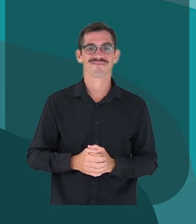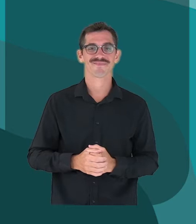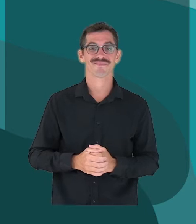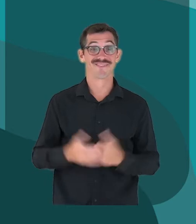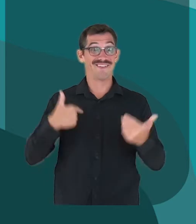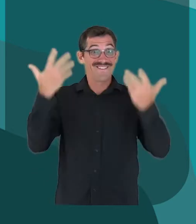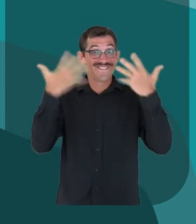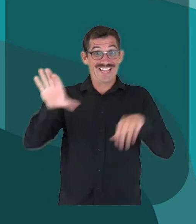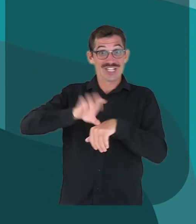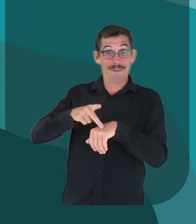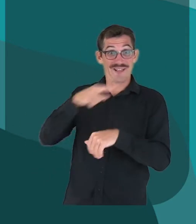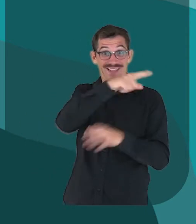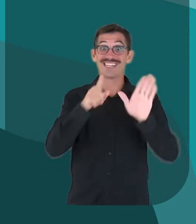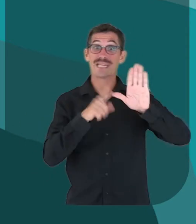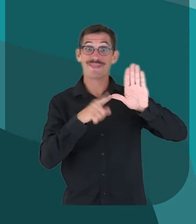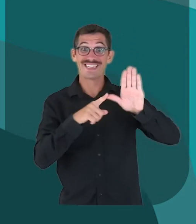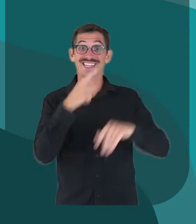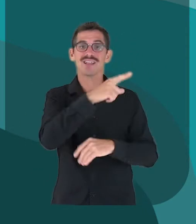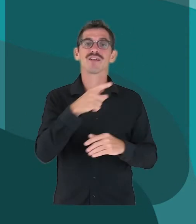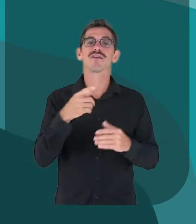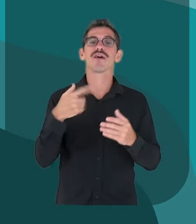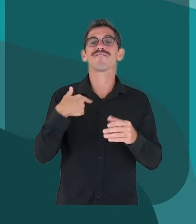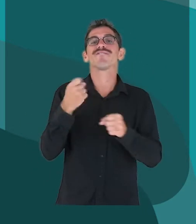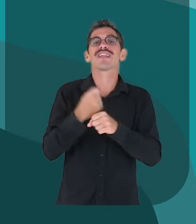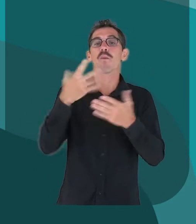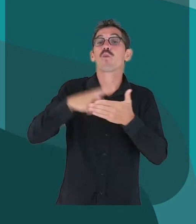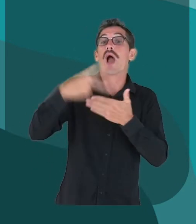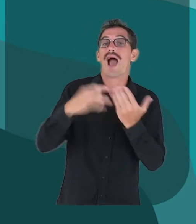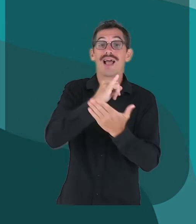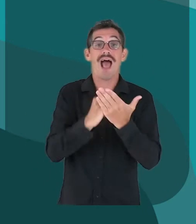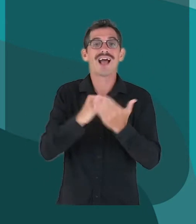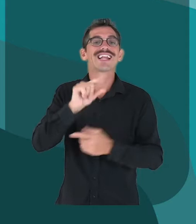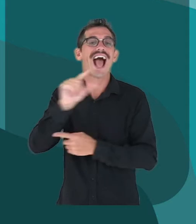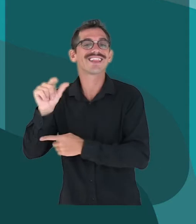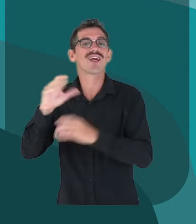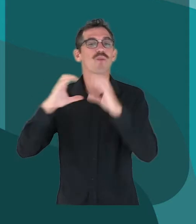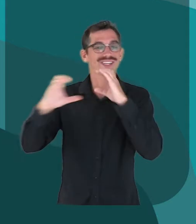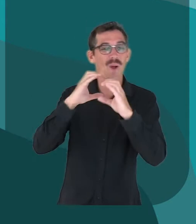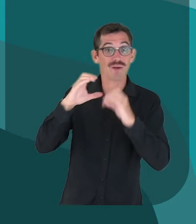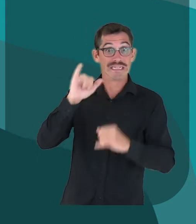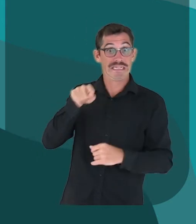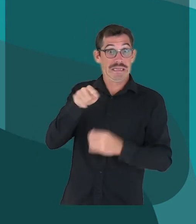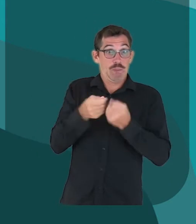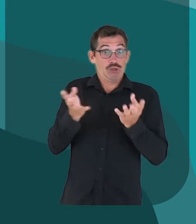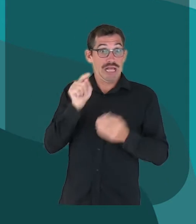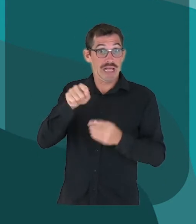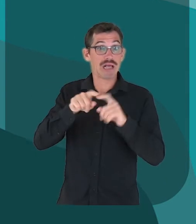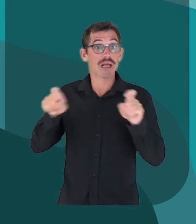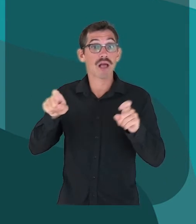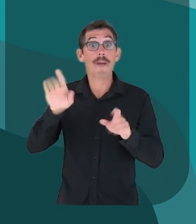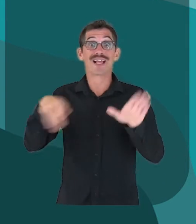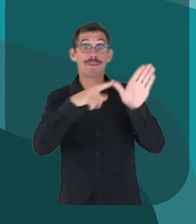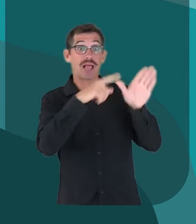J'ai fini mon cégep à Gaspé. Là-bas, j'ai fait un programme d'art et lettres et communication qui était multidisciplinaire. Puis c'est à Gaspé